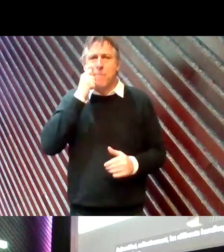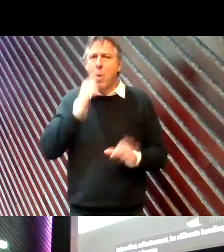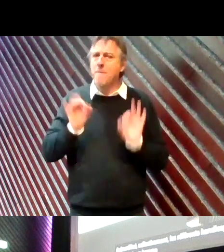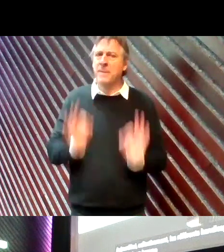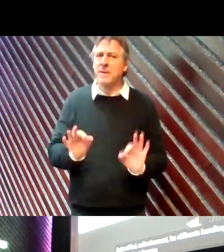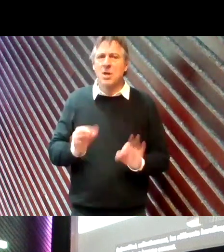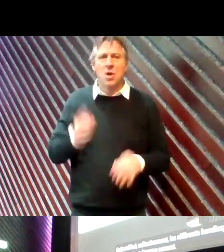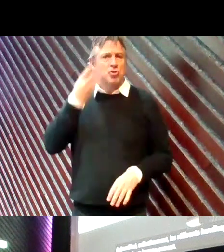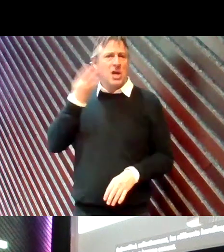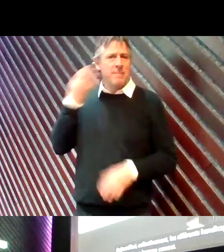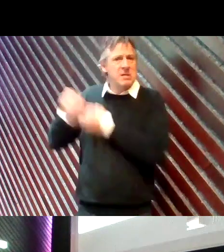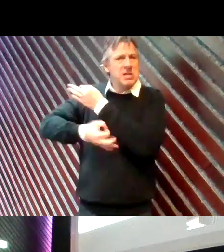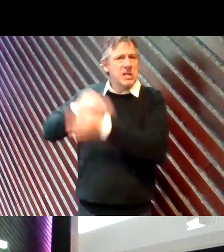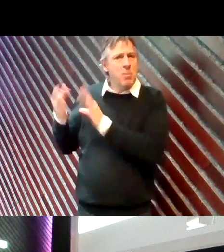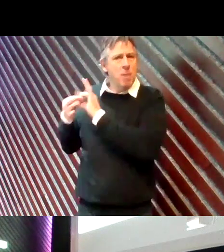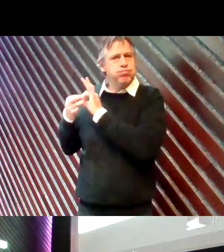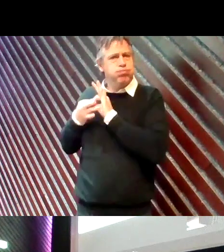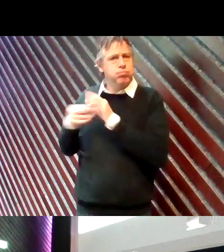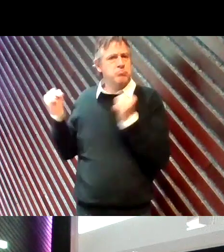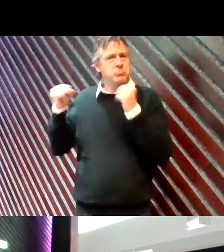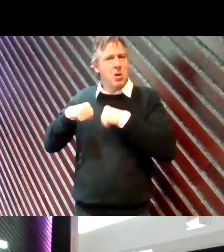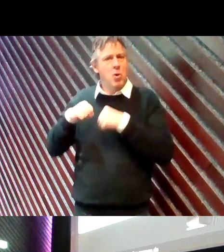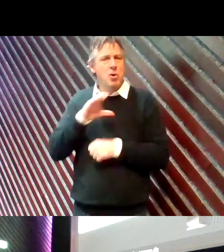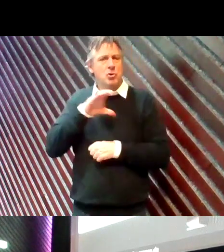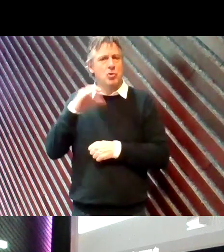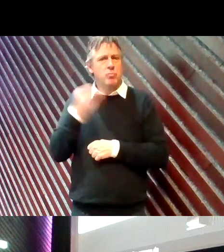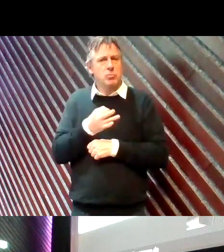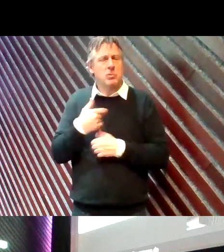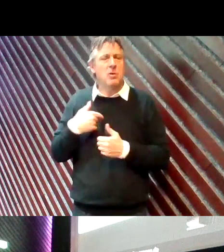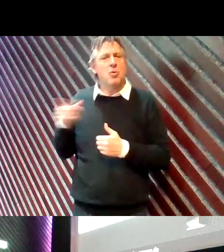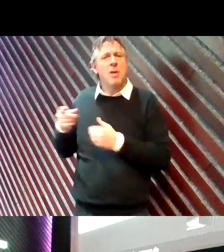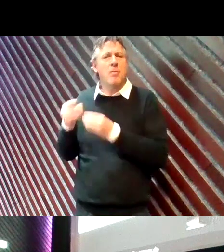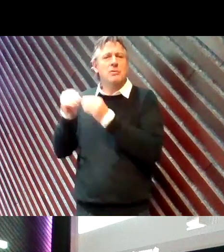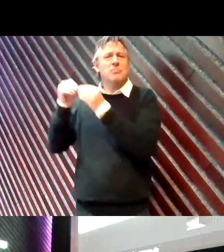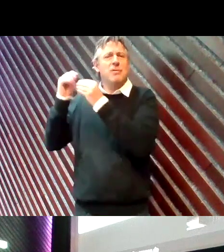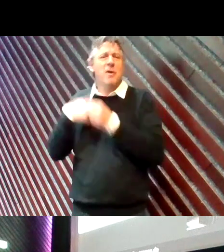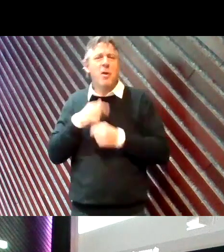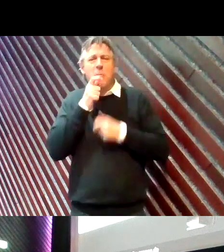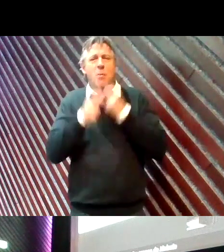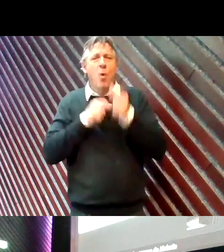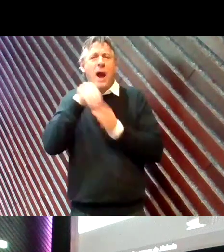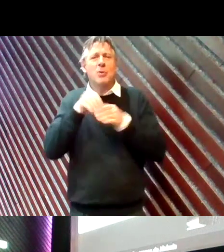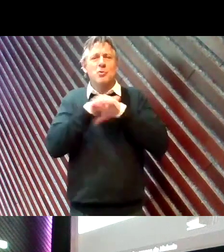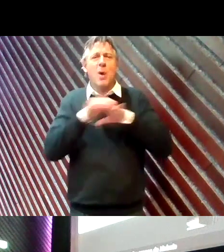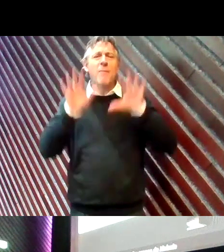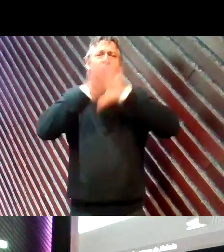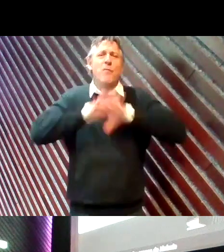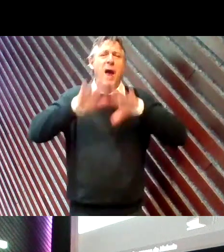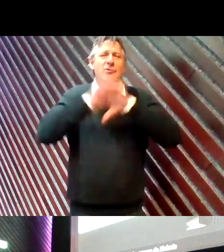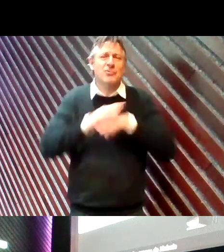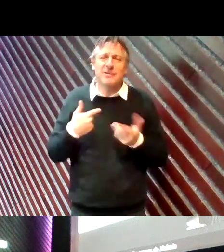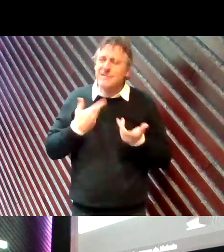de Jérémy sans peut-être, je dirais, les avoir aussi excessifs quand il a parlé d'enfoumage, moi, je parle de boussole,